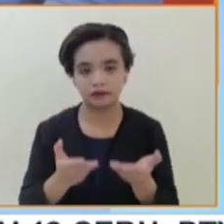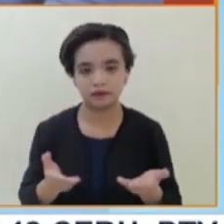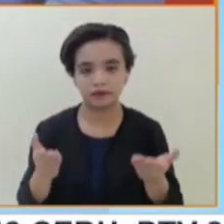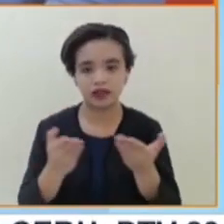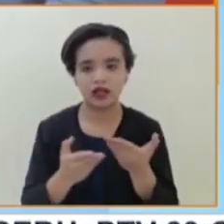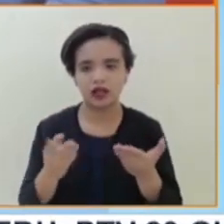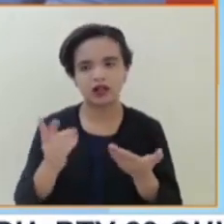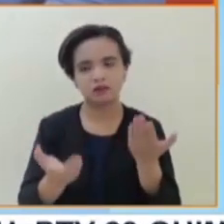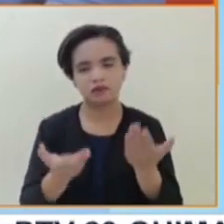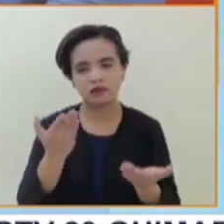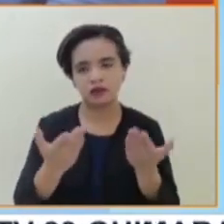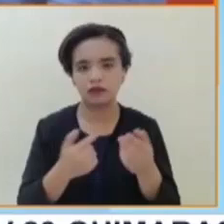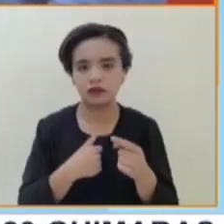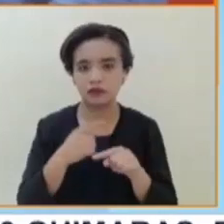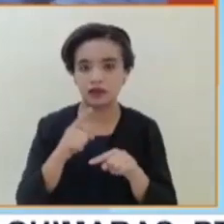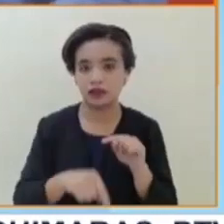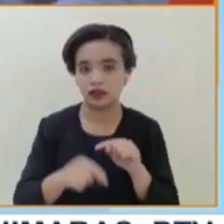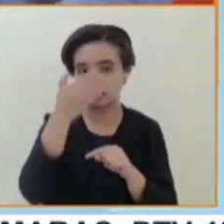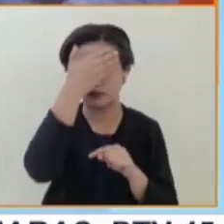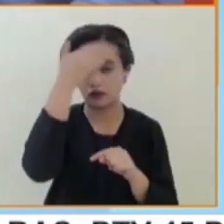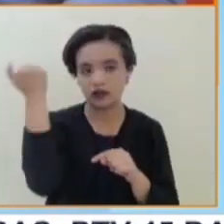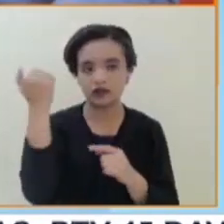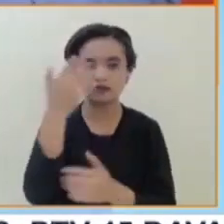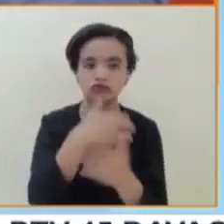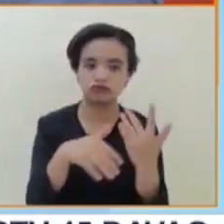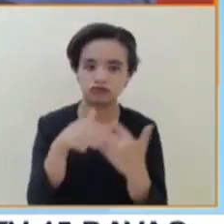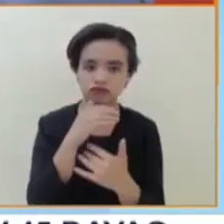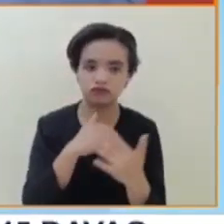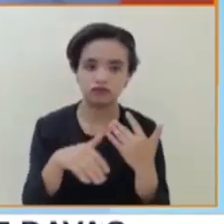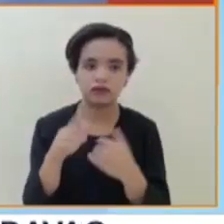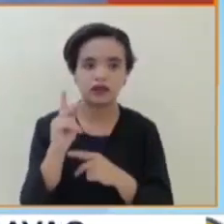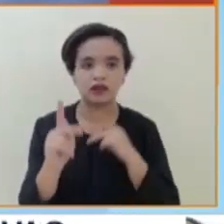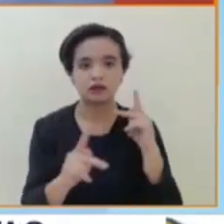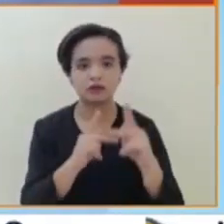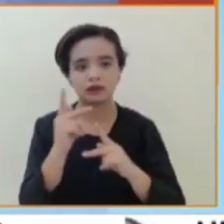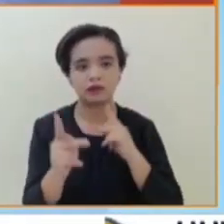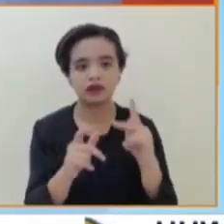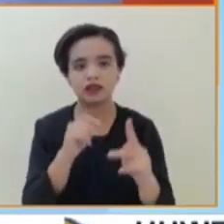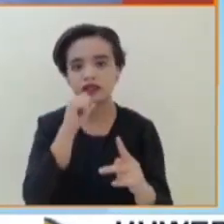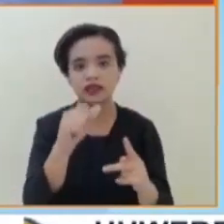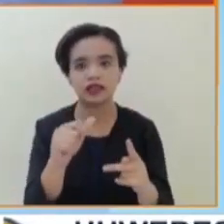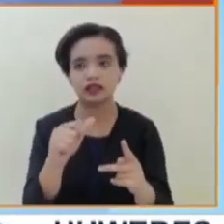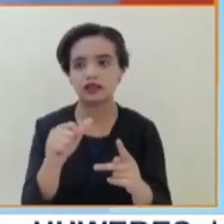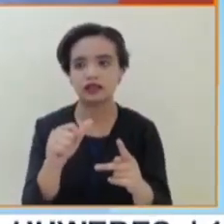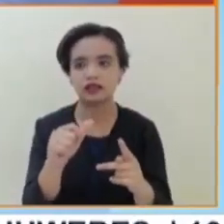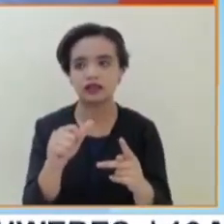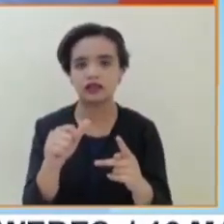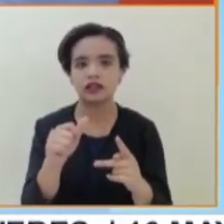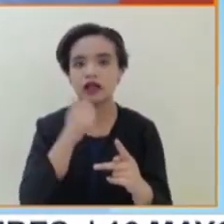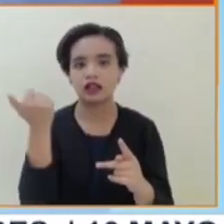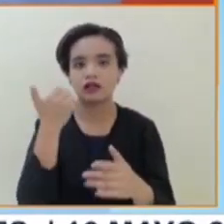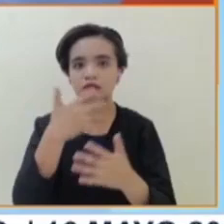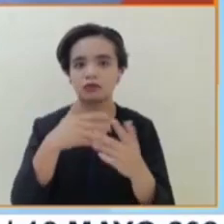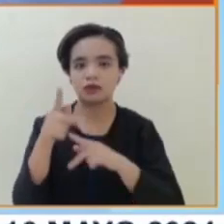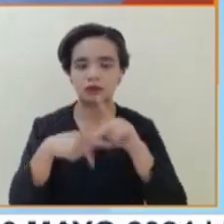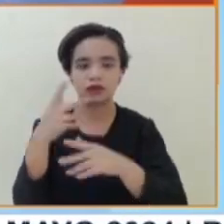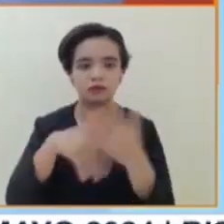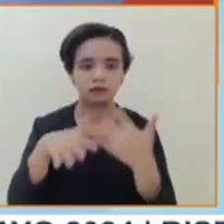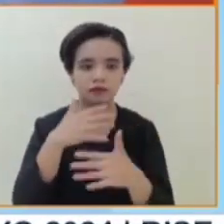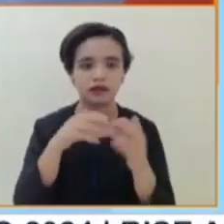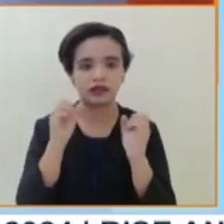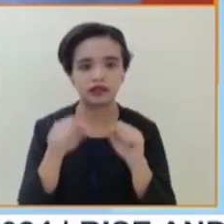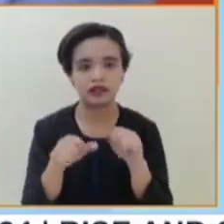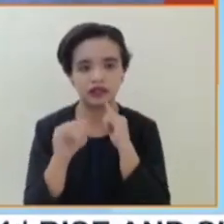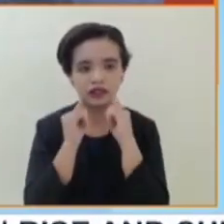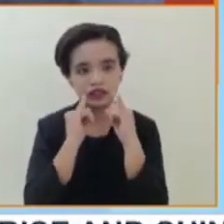mga makasalamuha mo, yung mga taong hindi nakakasalamuha ng iba. Nakakapag-interview ka ng mga malalaking